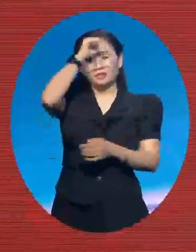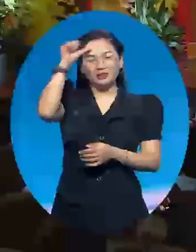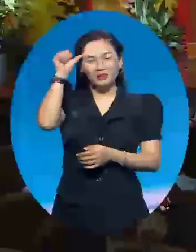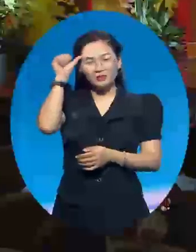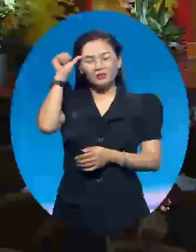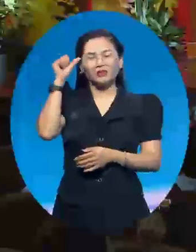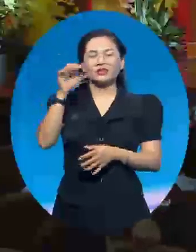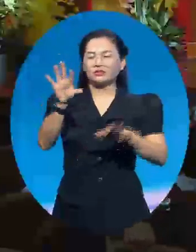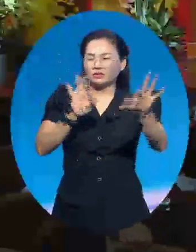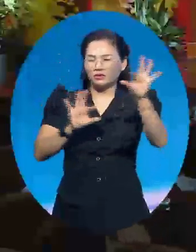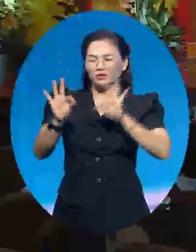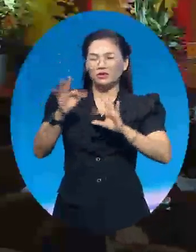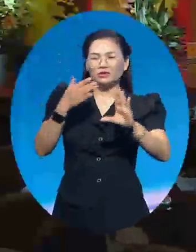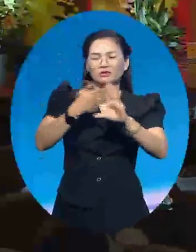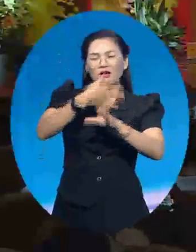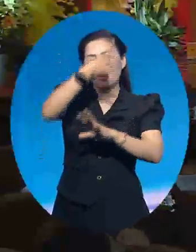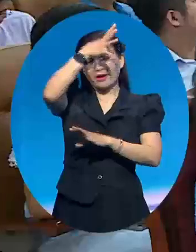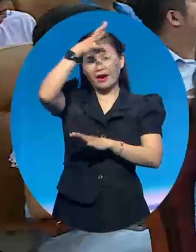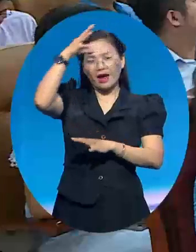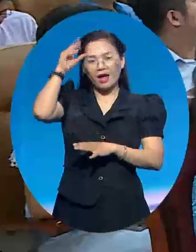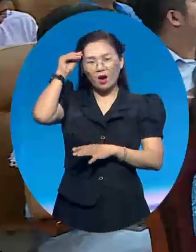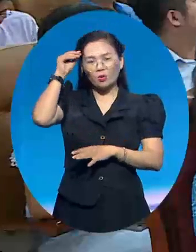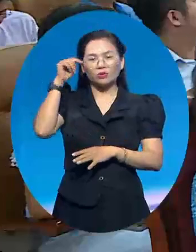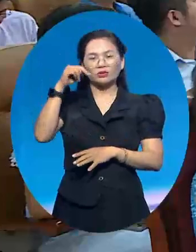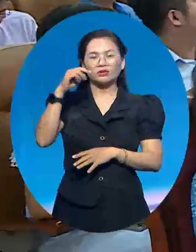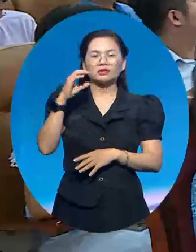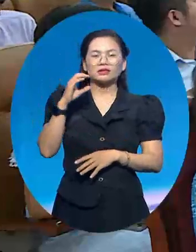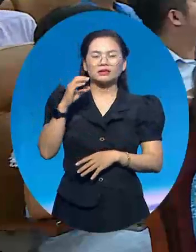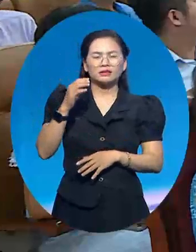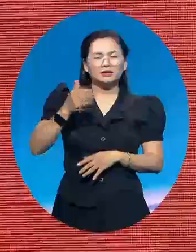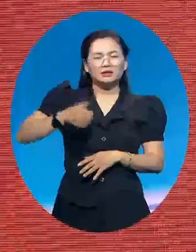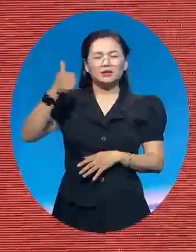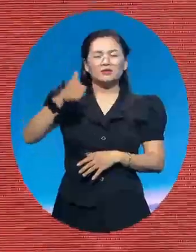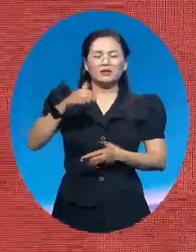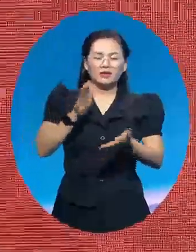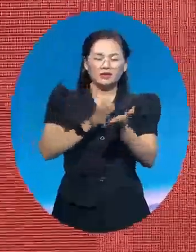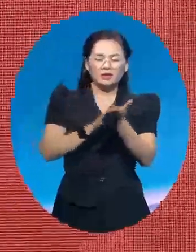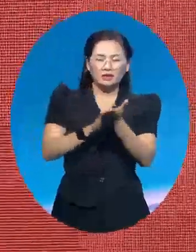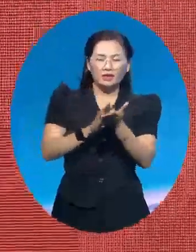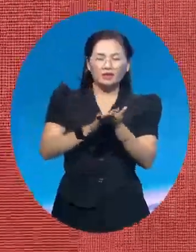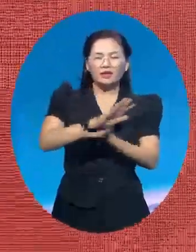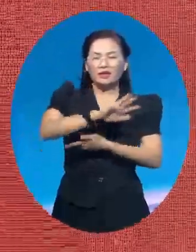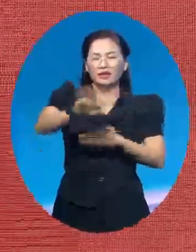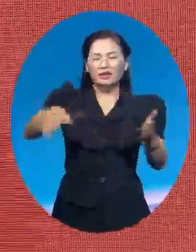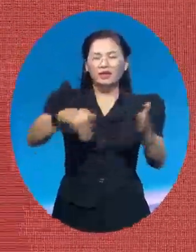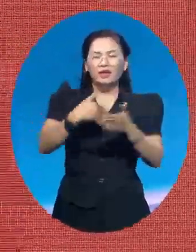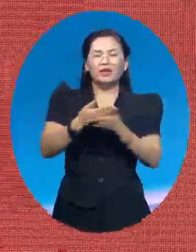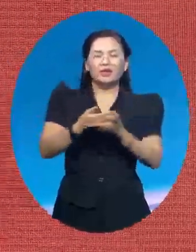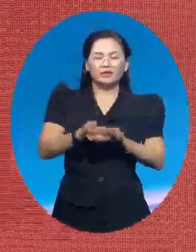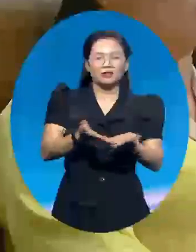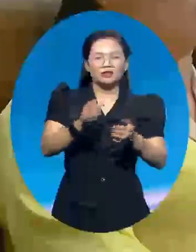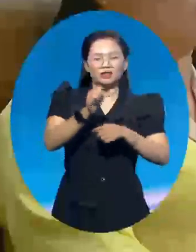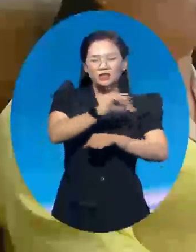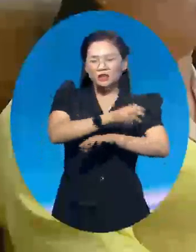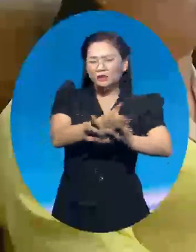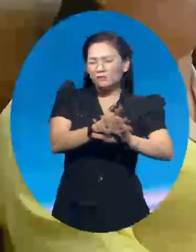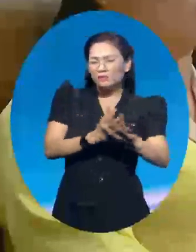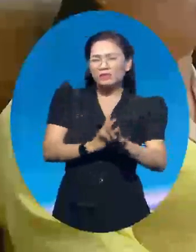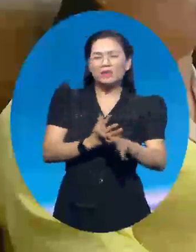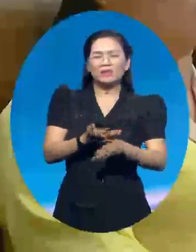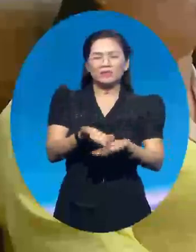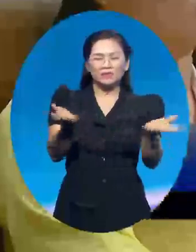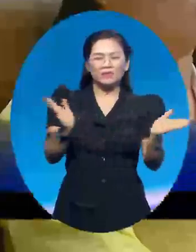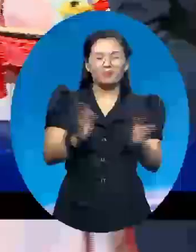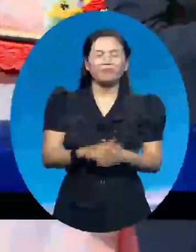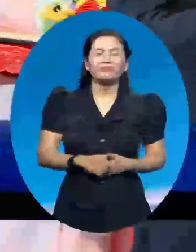sinh đại học chính quy năm 2023, khen thưởng cho 46 sinh viên tiêu biểu có kết quả học tập xuất sắc và các đoàn viên tiêu biểu. Tại